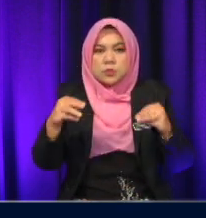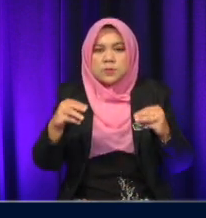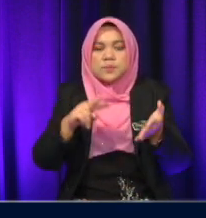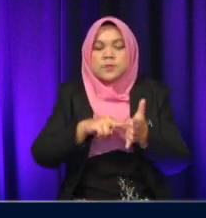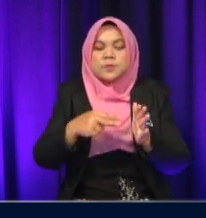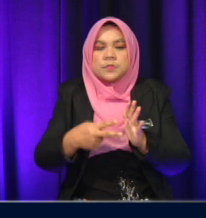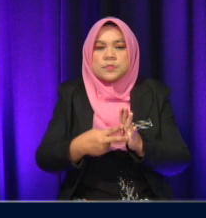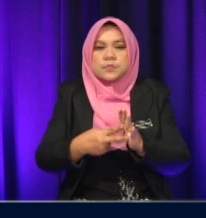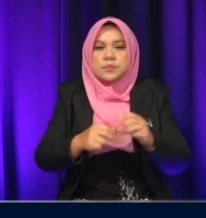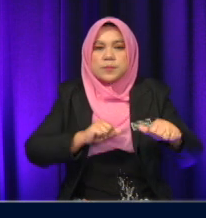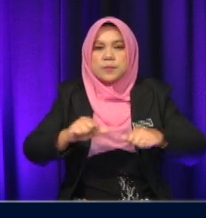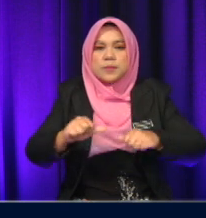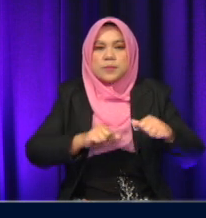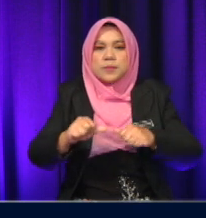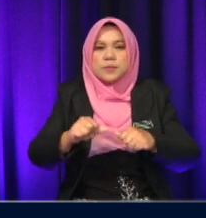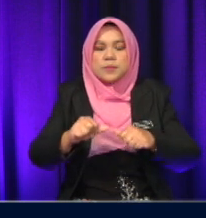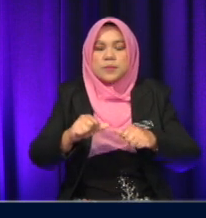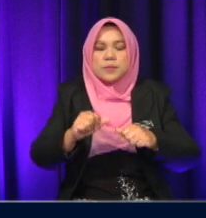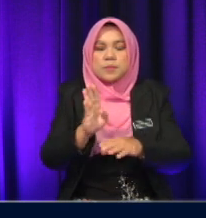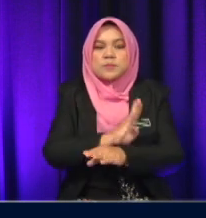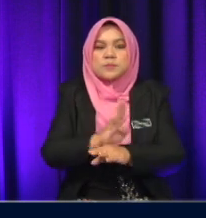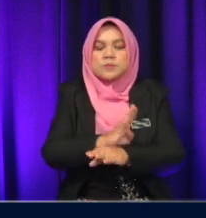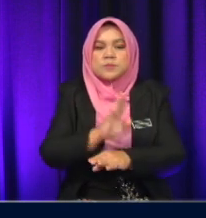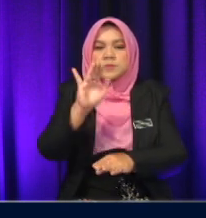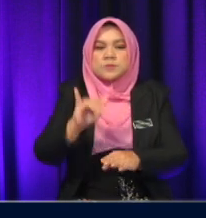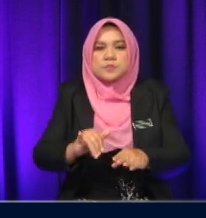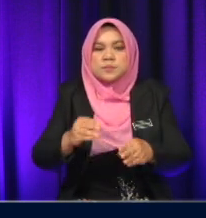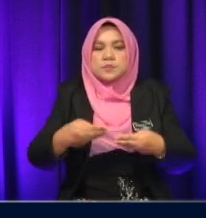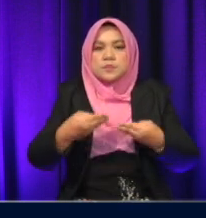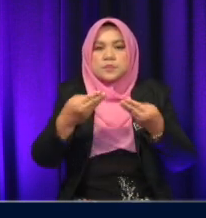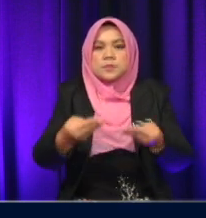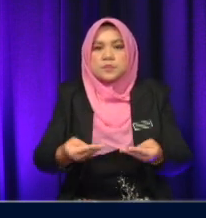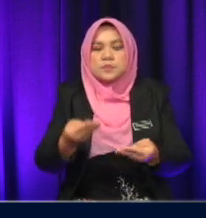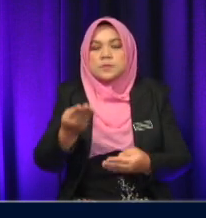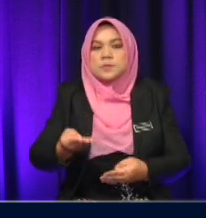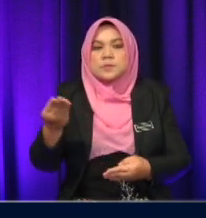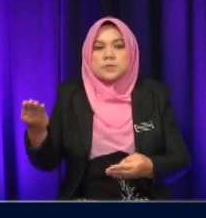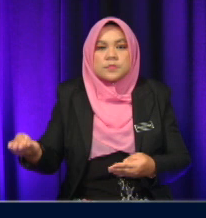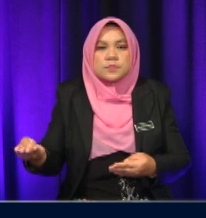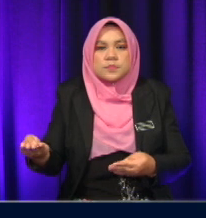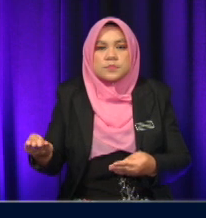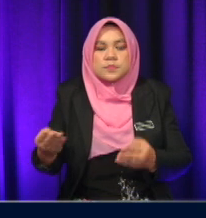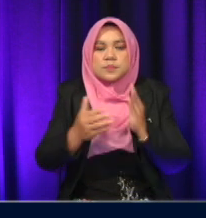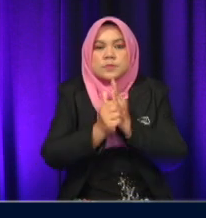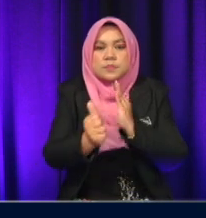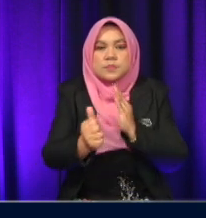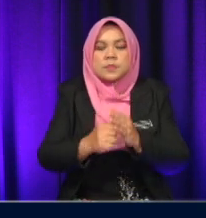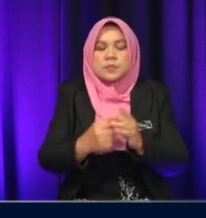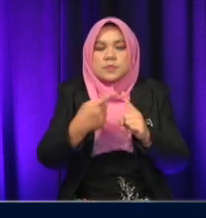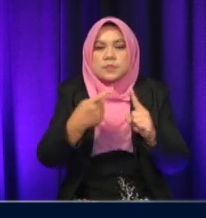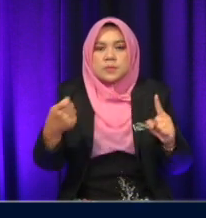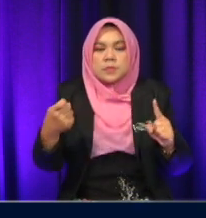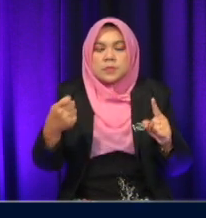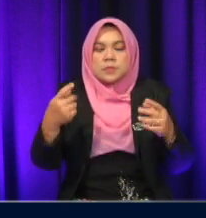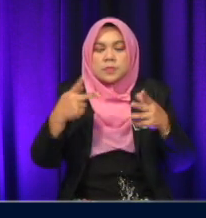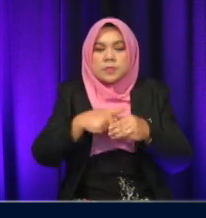bermaksud aktiviti perniagaan yang menyalurkan barang dan perkhidmatan daripada